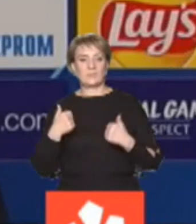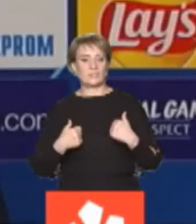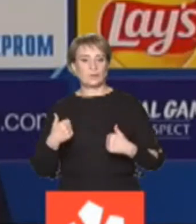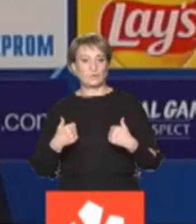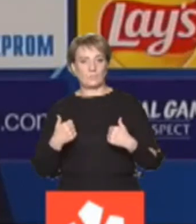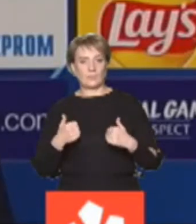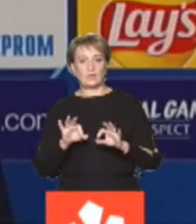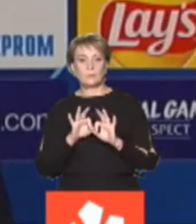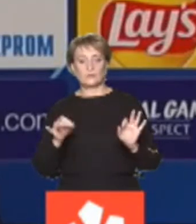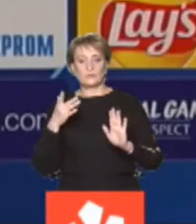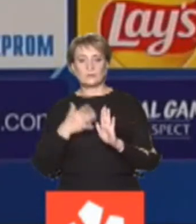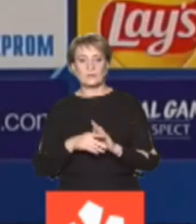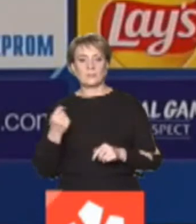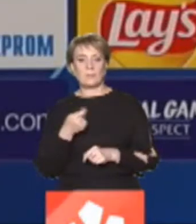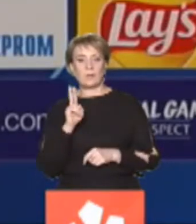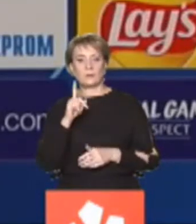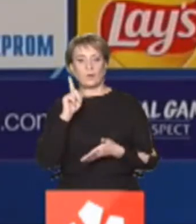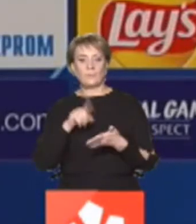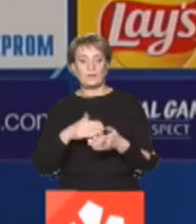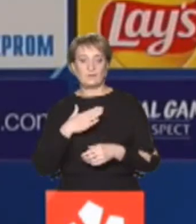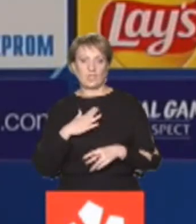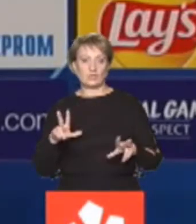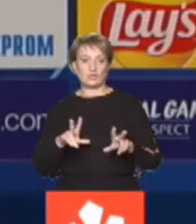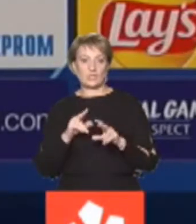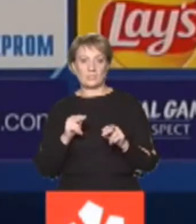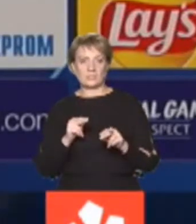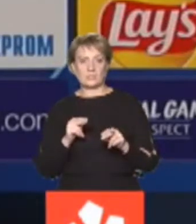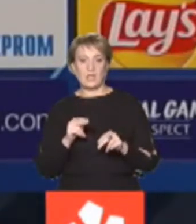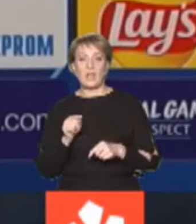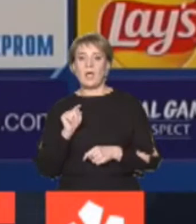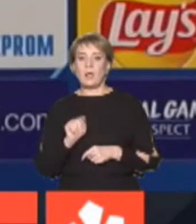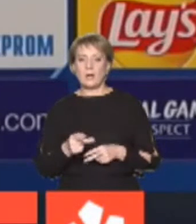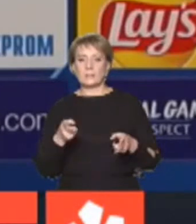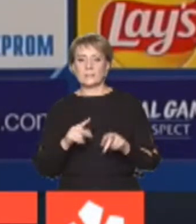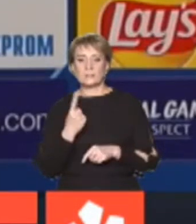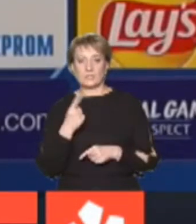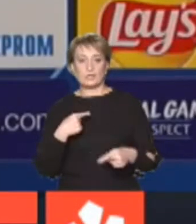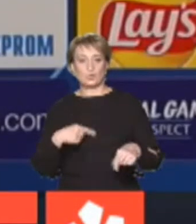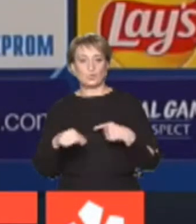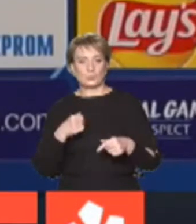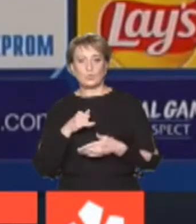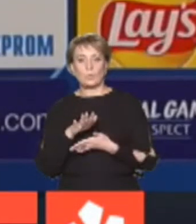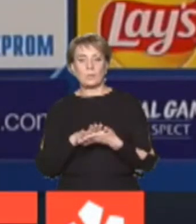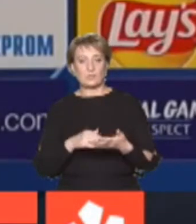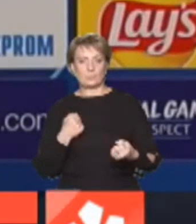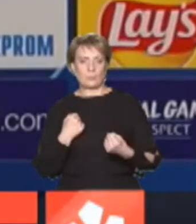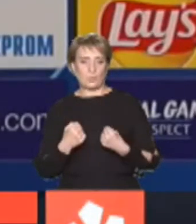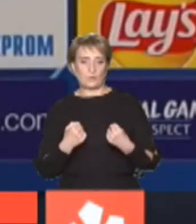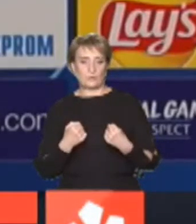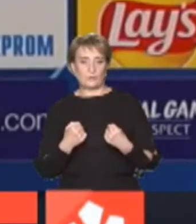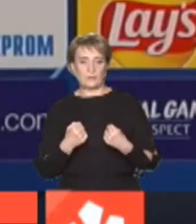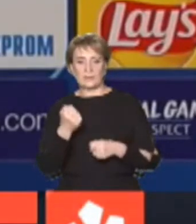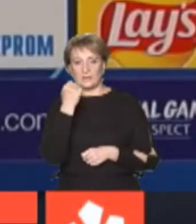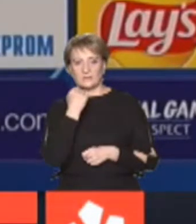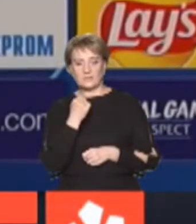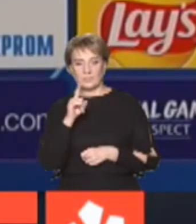чудово розуміли, що мало хто вірить в наші шанси на плей-офф. Але залишився лише один тур, і ми продовжуємо боротьбу. Це все